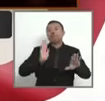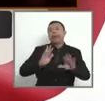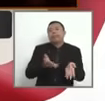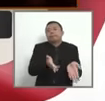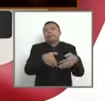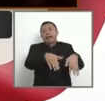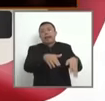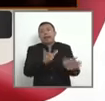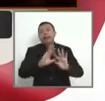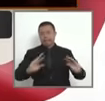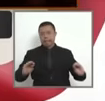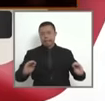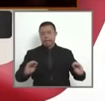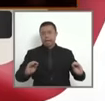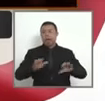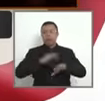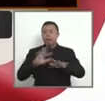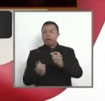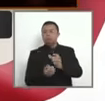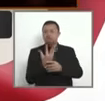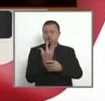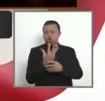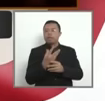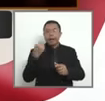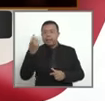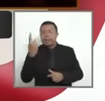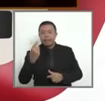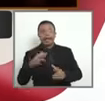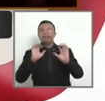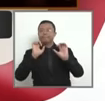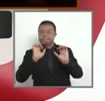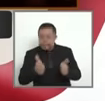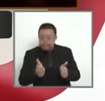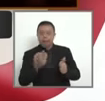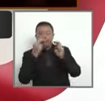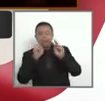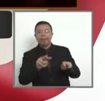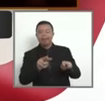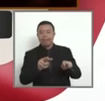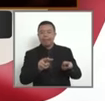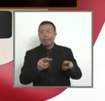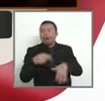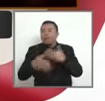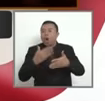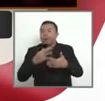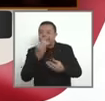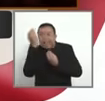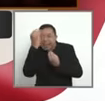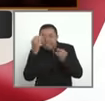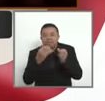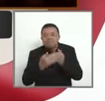guirul menjaga negara menjaga agama gu Kemudian yang kedua asiasatud Dunya